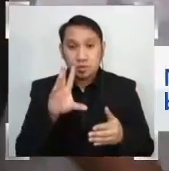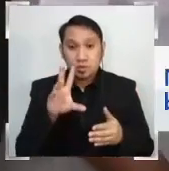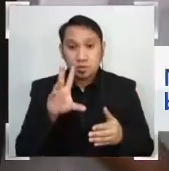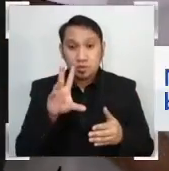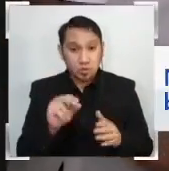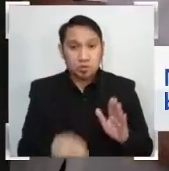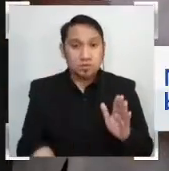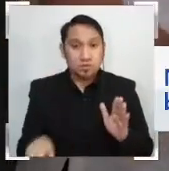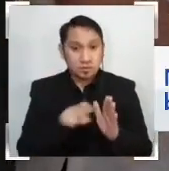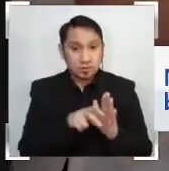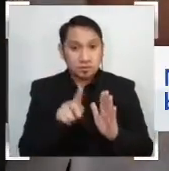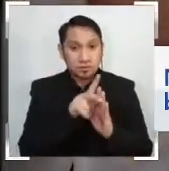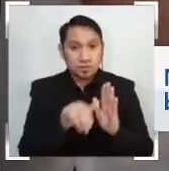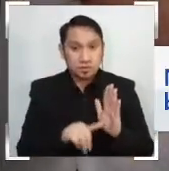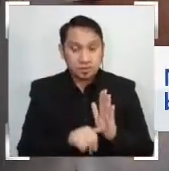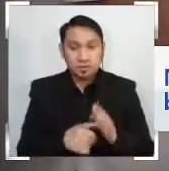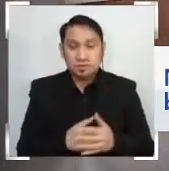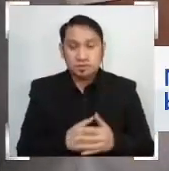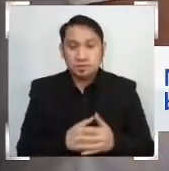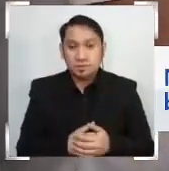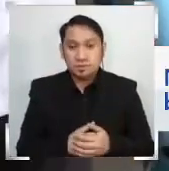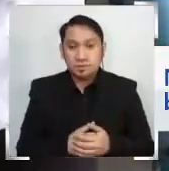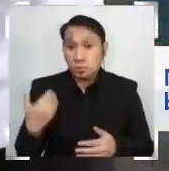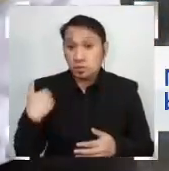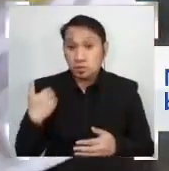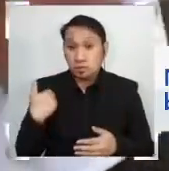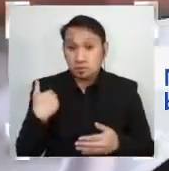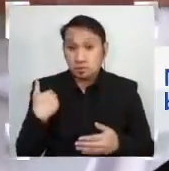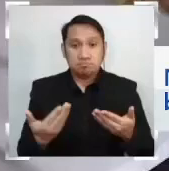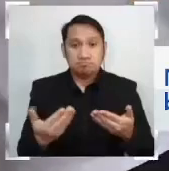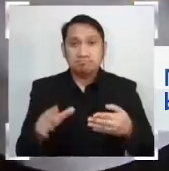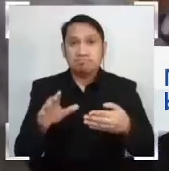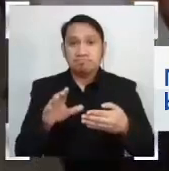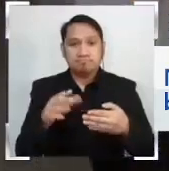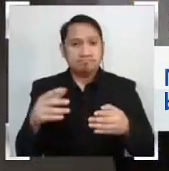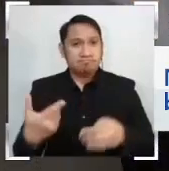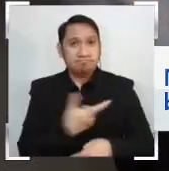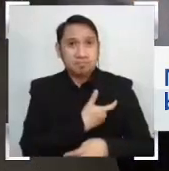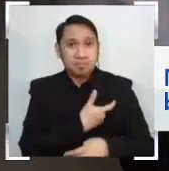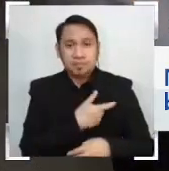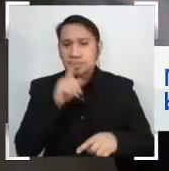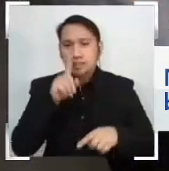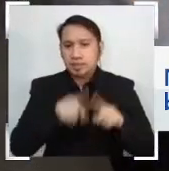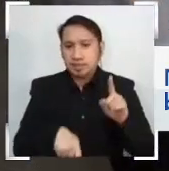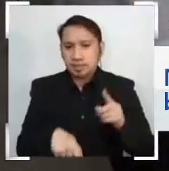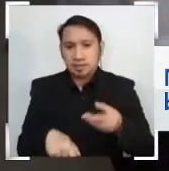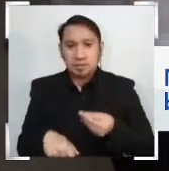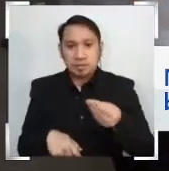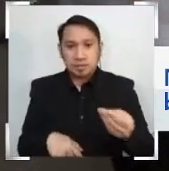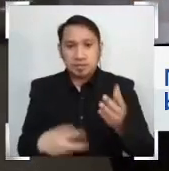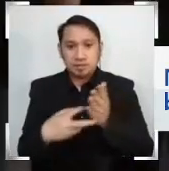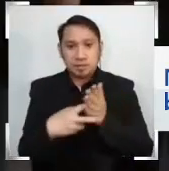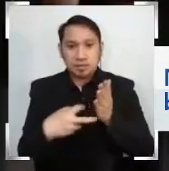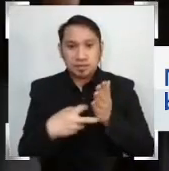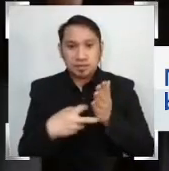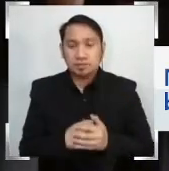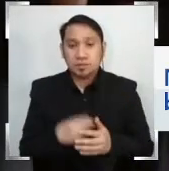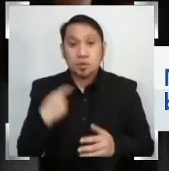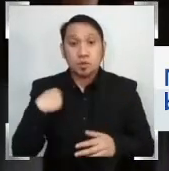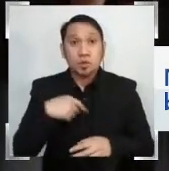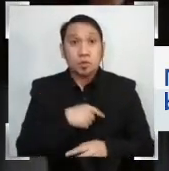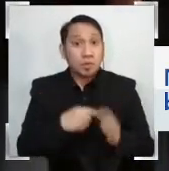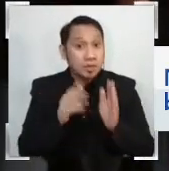ito. Ang hindi fully vaccinated na pasahero, hindi bebentahan ang tiket. Humihingi na lang po kami ng dispensa sa